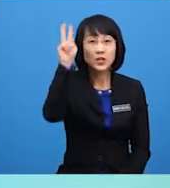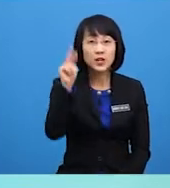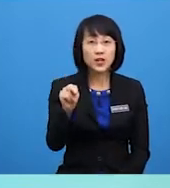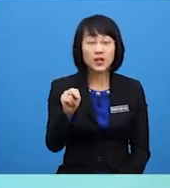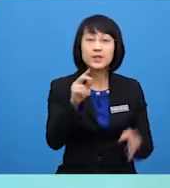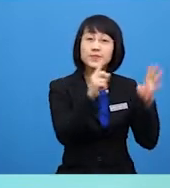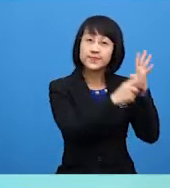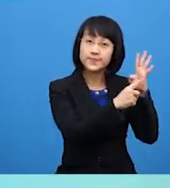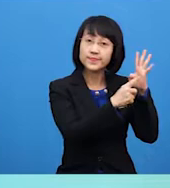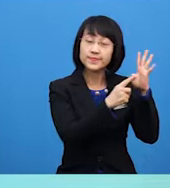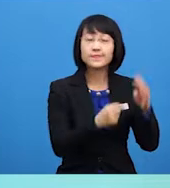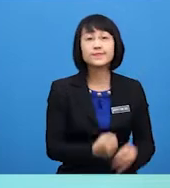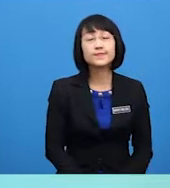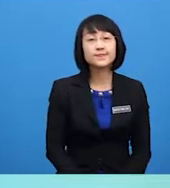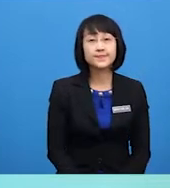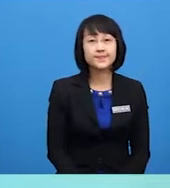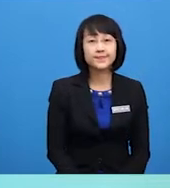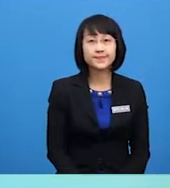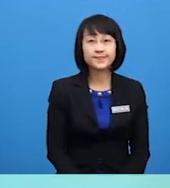Soalan keempat.